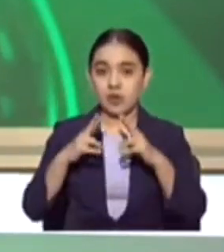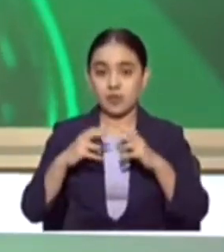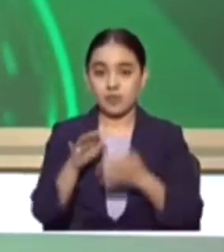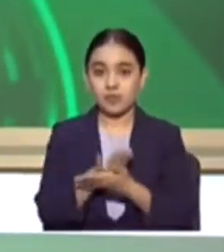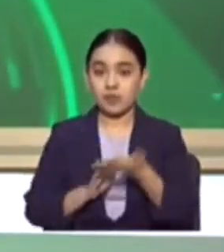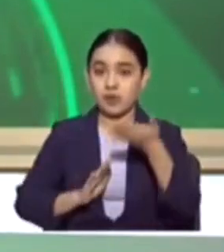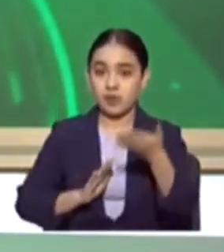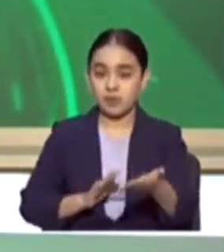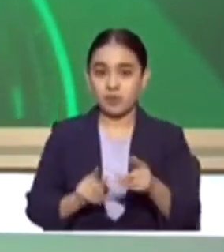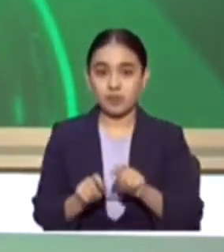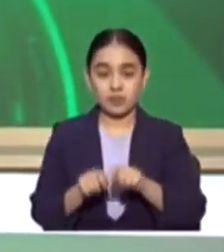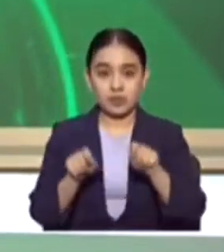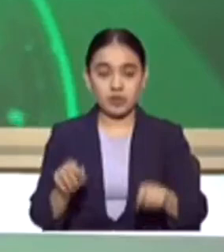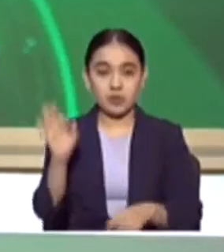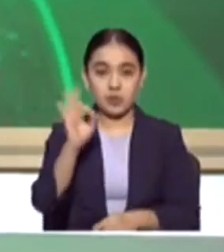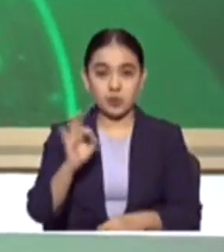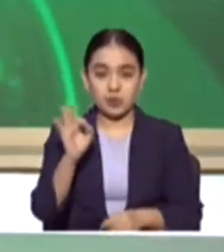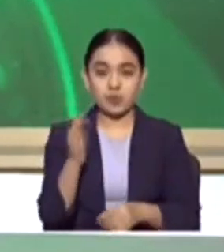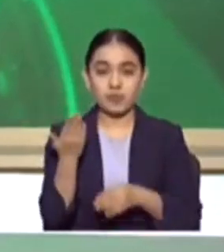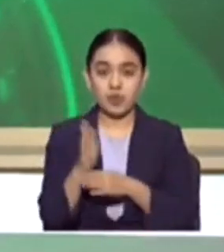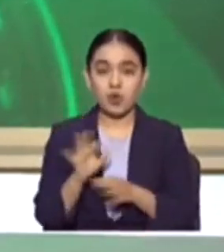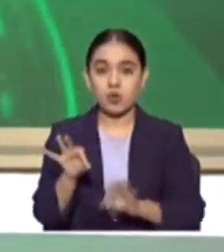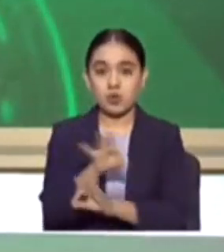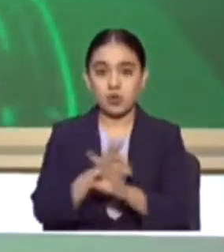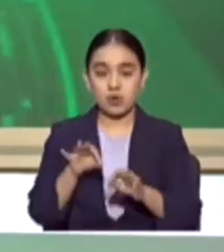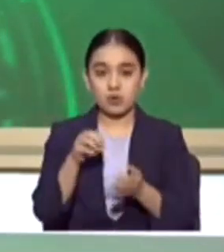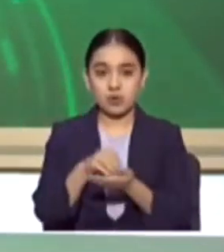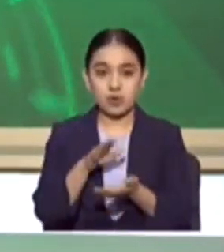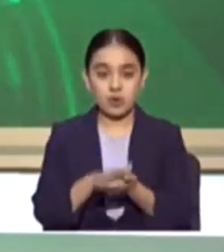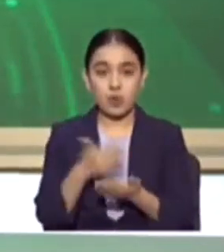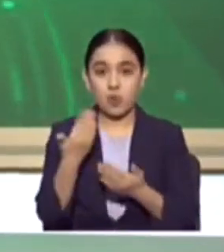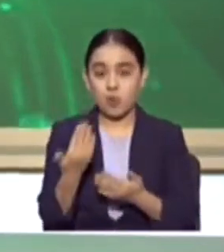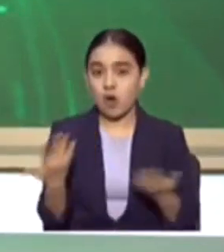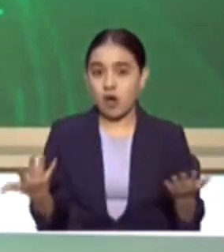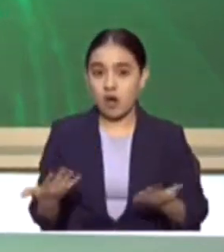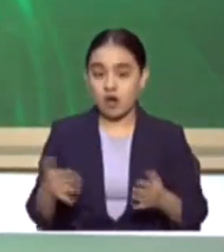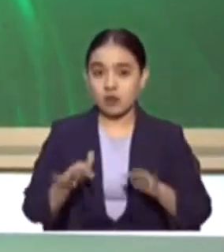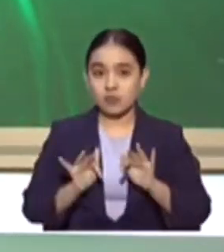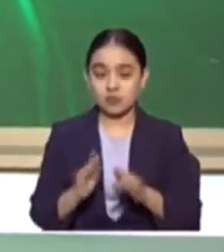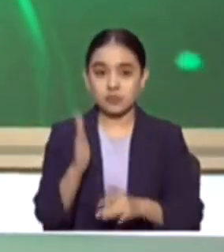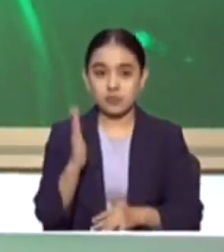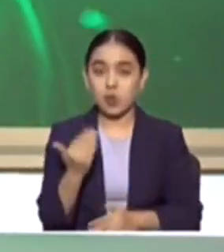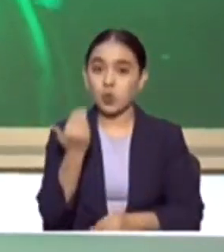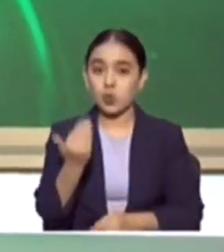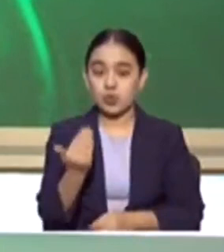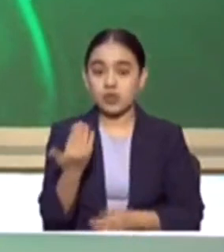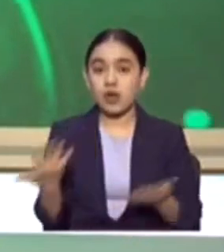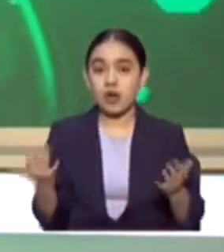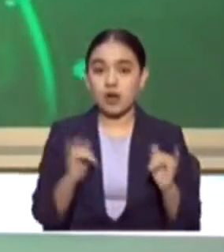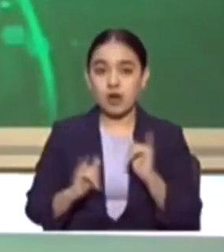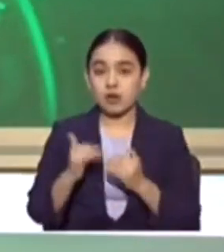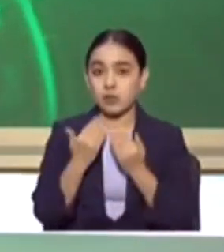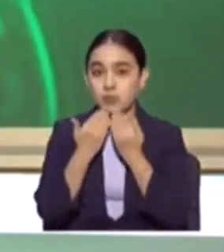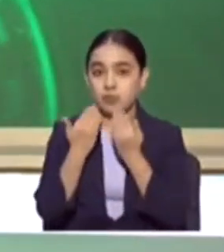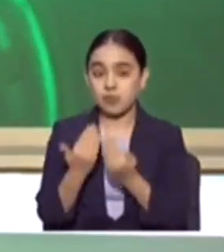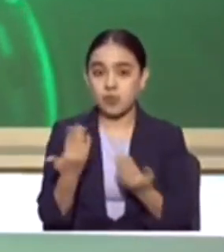ariza berishni joriy etish to'g'risidagi qaror loyihasidan o'rin olgan. Xo'sh, bu qanday amalga oshiriladi? Buning uchun qayerga